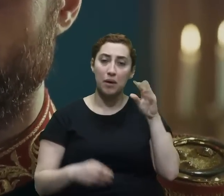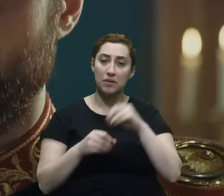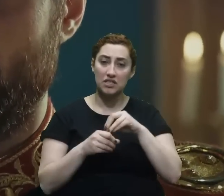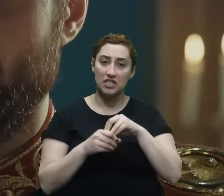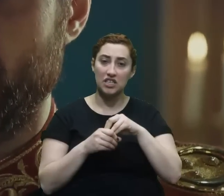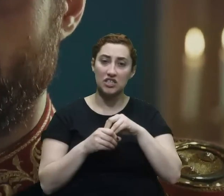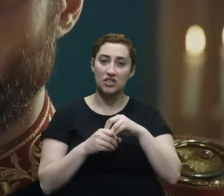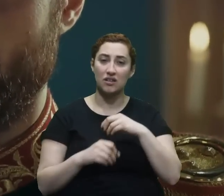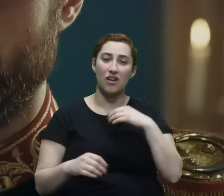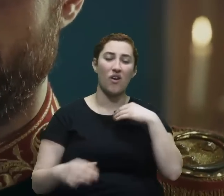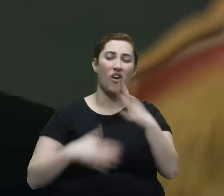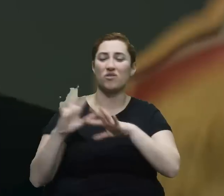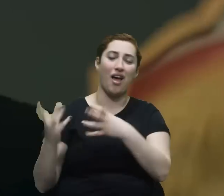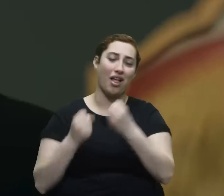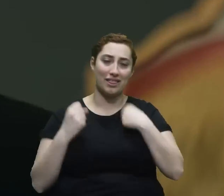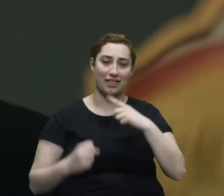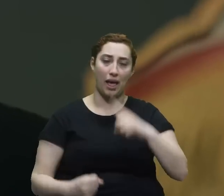diye derdest edin emri verdim.